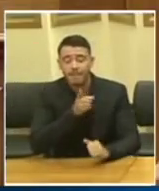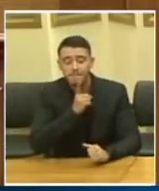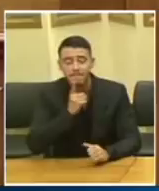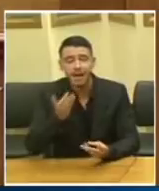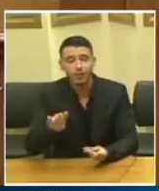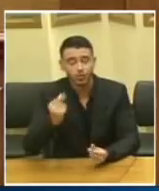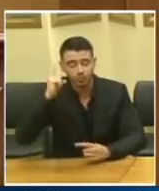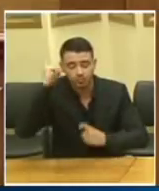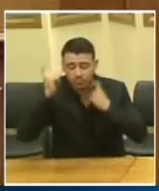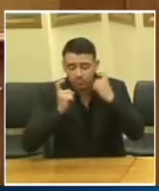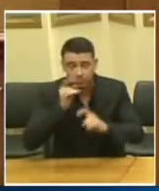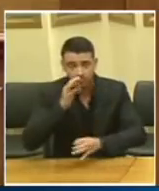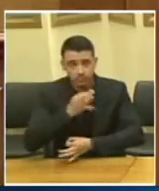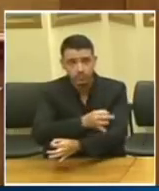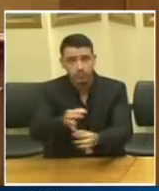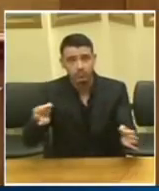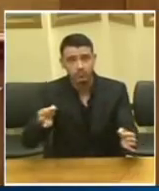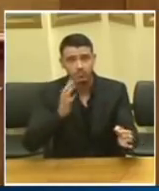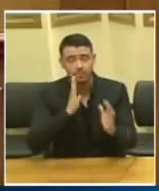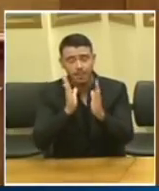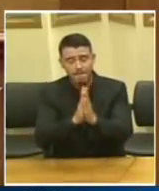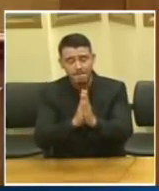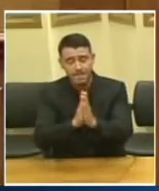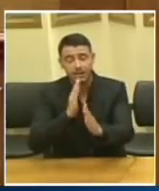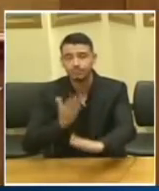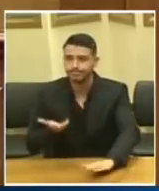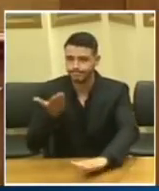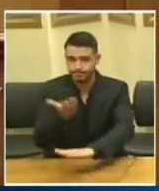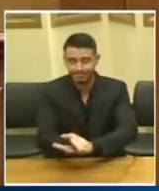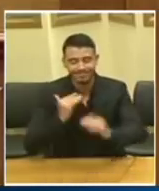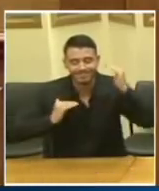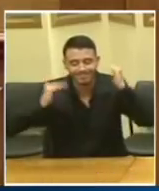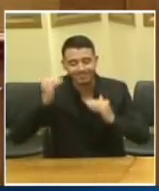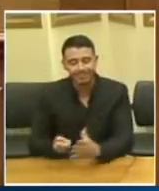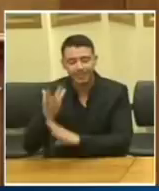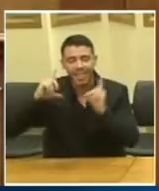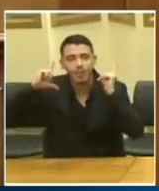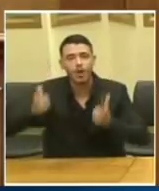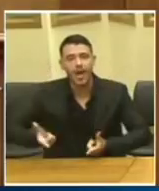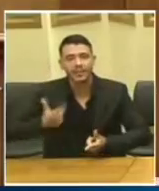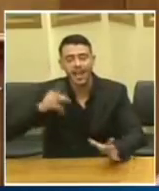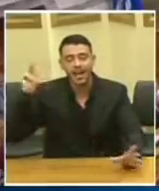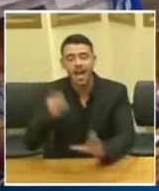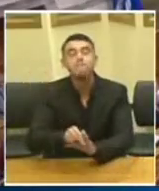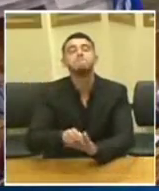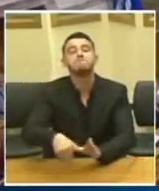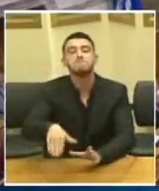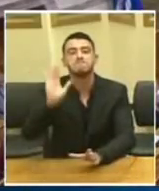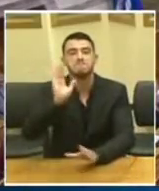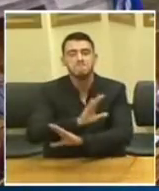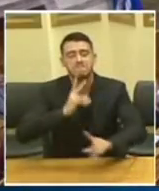καλό να απορρίψετε την πρόταση δυσπιστίας της νέας δημοκρατίας και να προχωρήσουμε